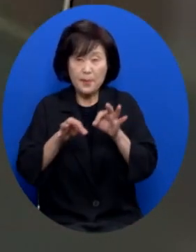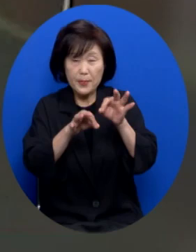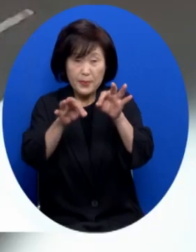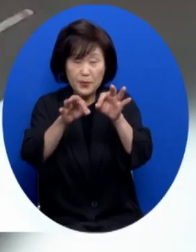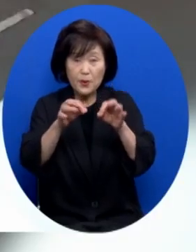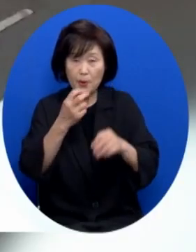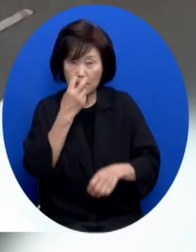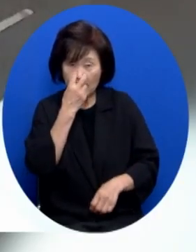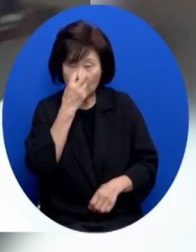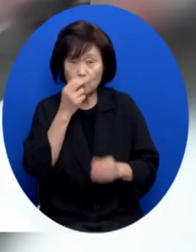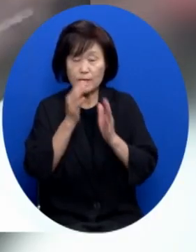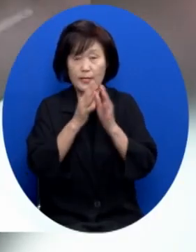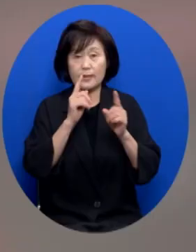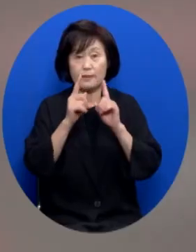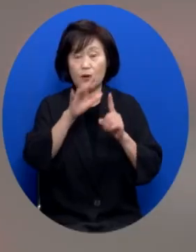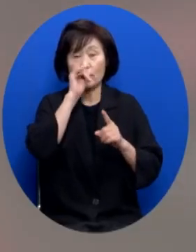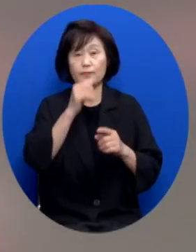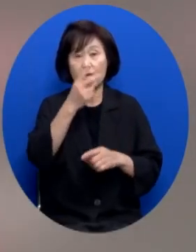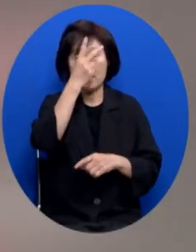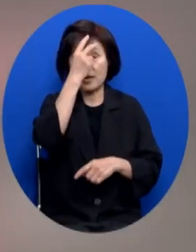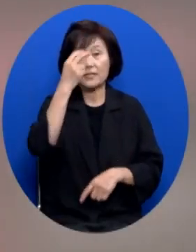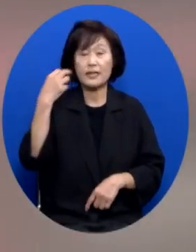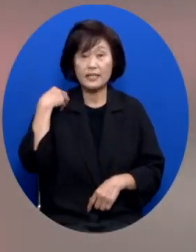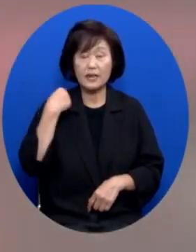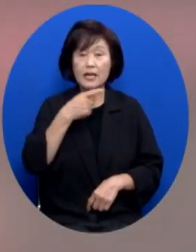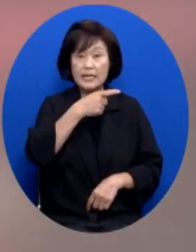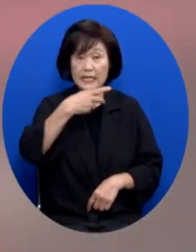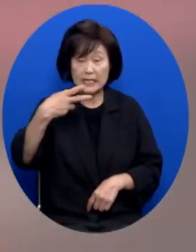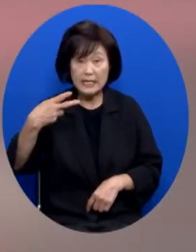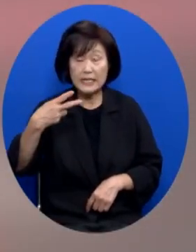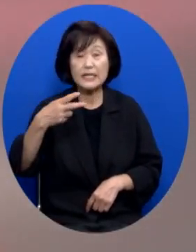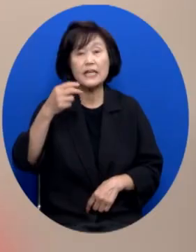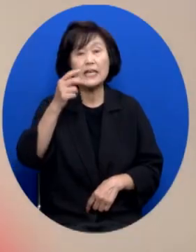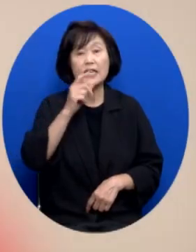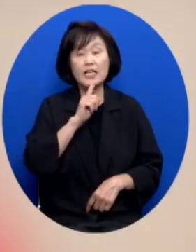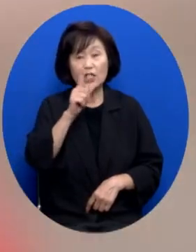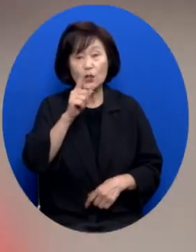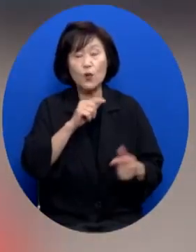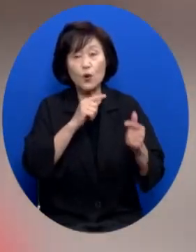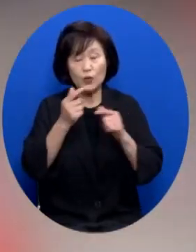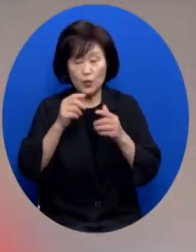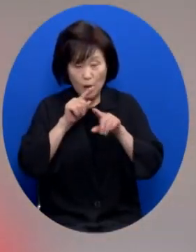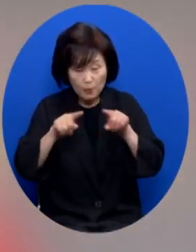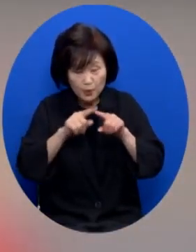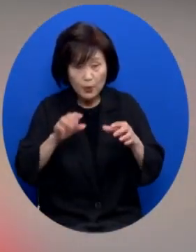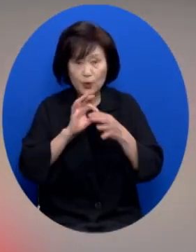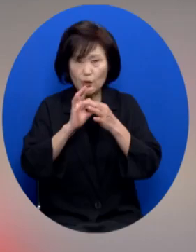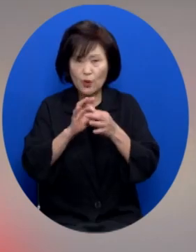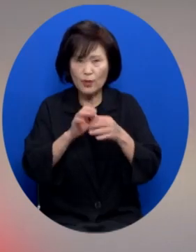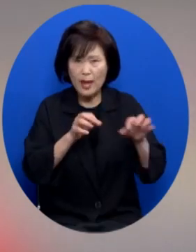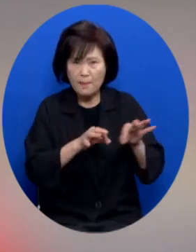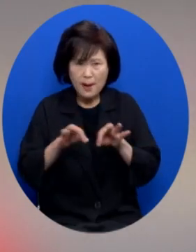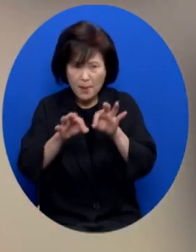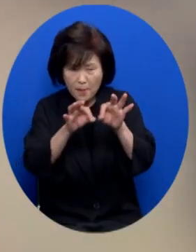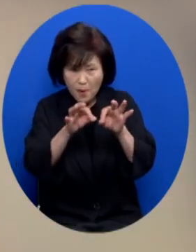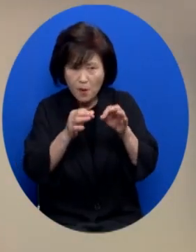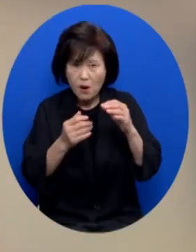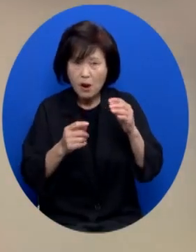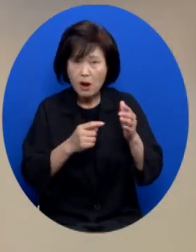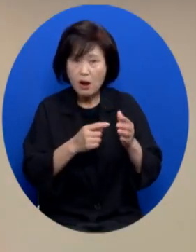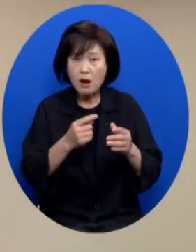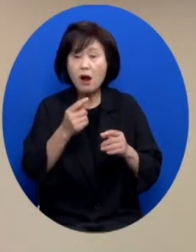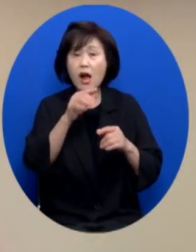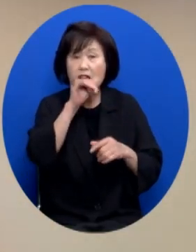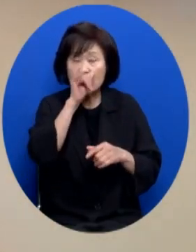실시한다고 밝혔습니다. 경찰청은 112 신고와 누리소통 매체 분석을 통해 폭주족 출몰 예상 지역을